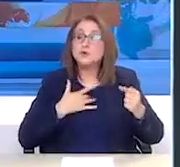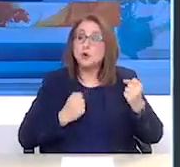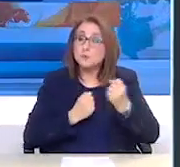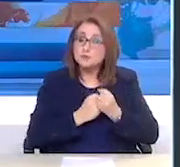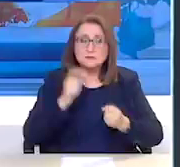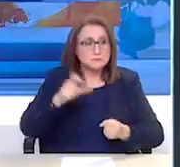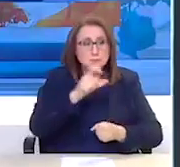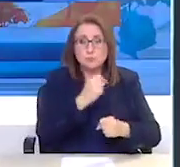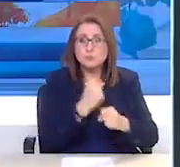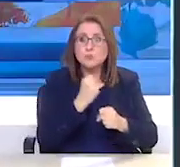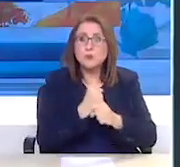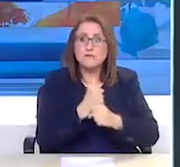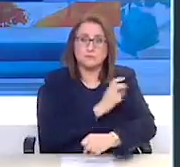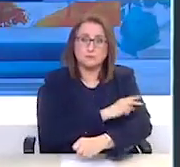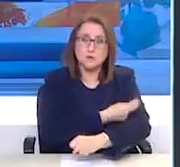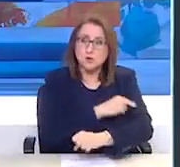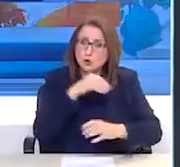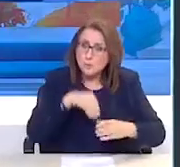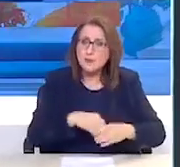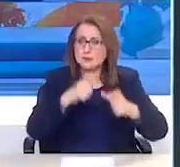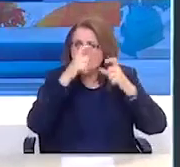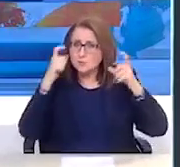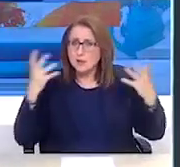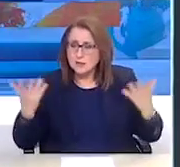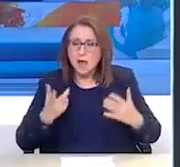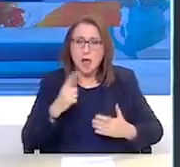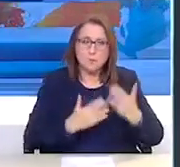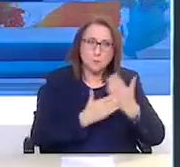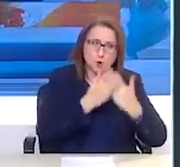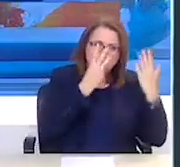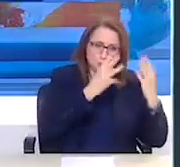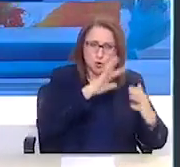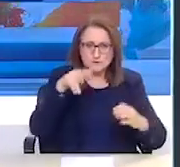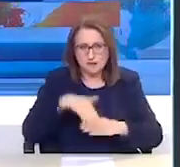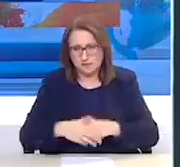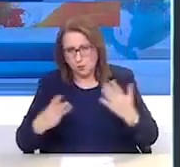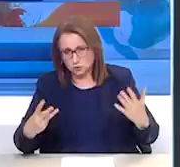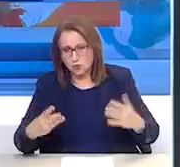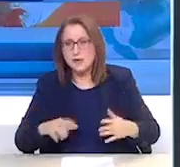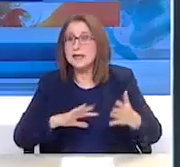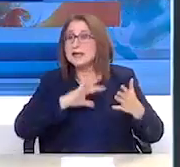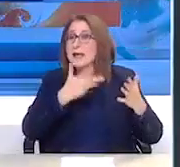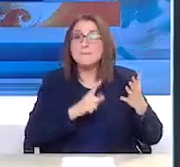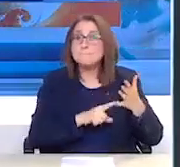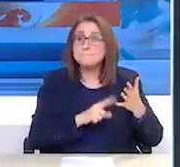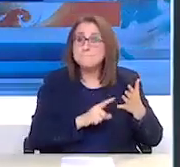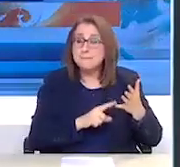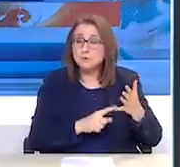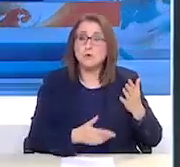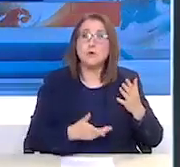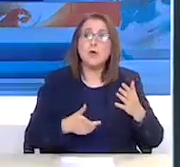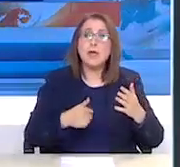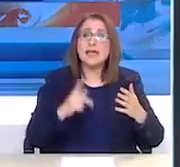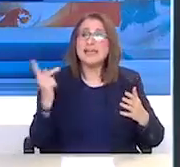προσωπικού, λειτουργία από 8 το πρωί έως 8 το βράδυ. Και πέμπτη επιλογή, παροχή κοινωνικής στήριξης, λειτουργία από 8 το